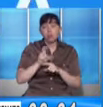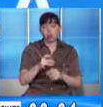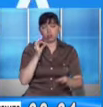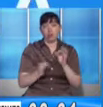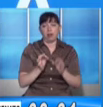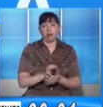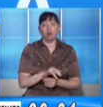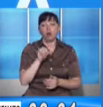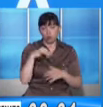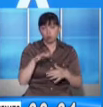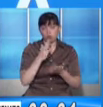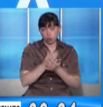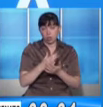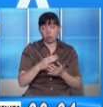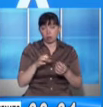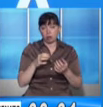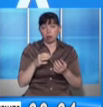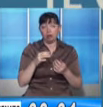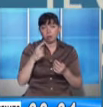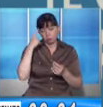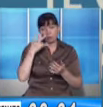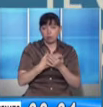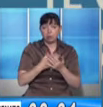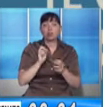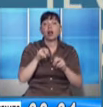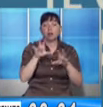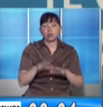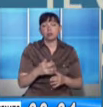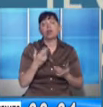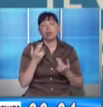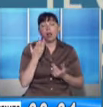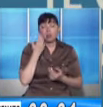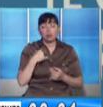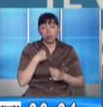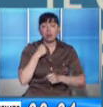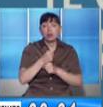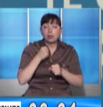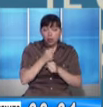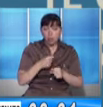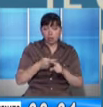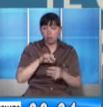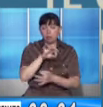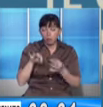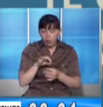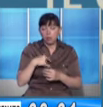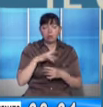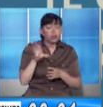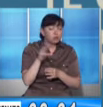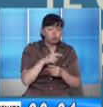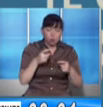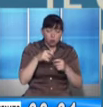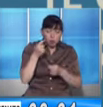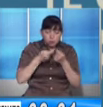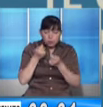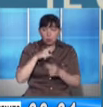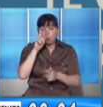aveți deja soluția pregătită pentru acest lucru? Din momentul în care am elaborat proiectul de inițiativă legislativă, bineînțeles că ne-am documentat referitor la